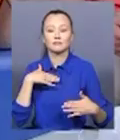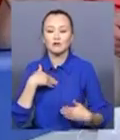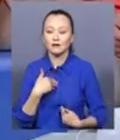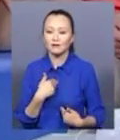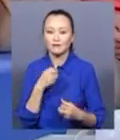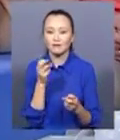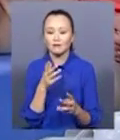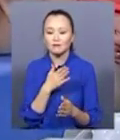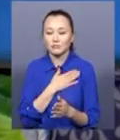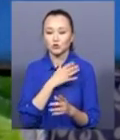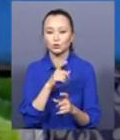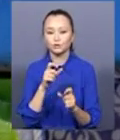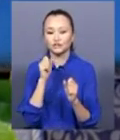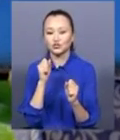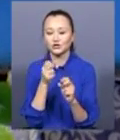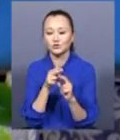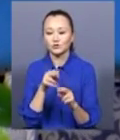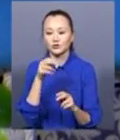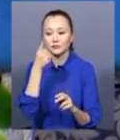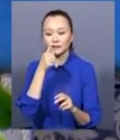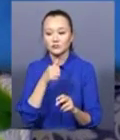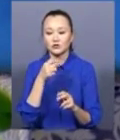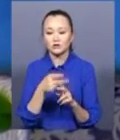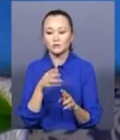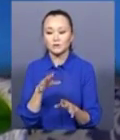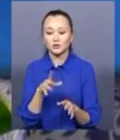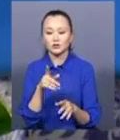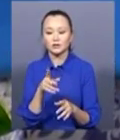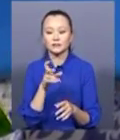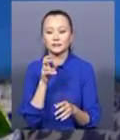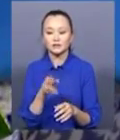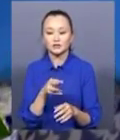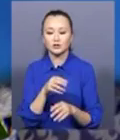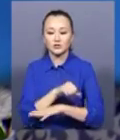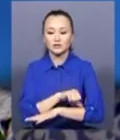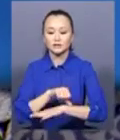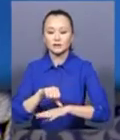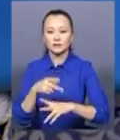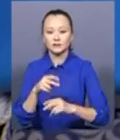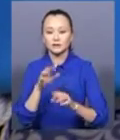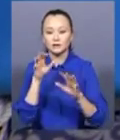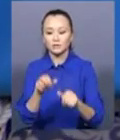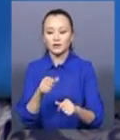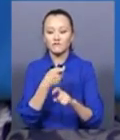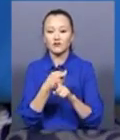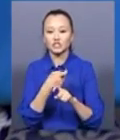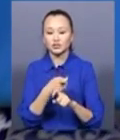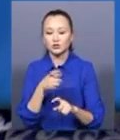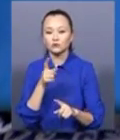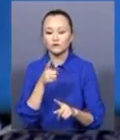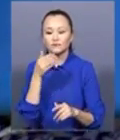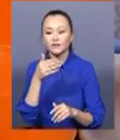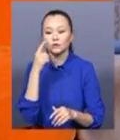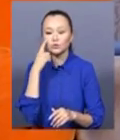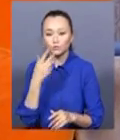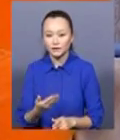как наши люди защищали эту Брестскую крепость, которая находилась на стыке, на границе, где напали фашисты. И что вы